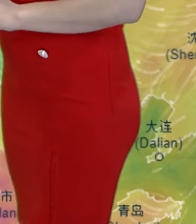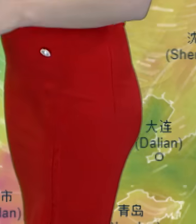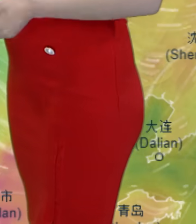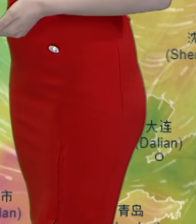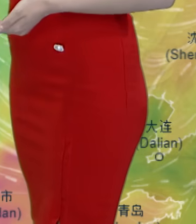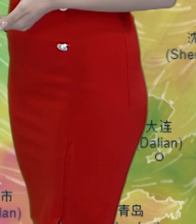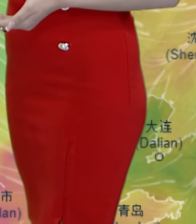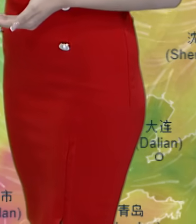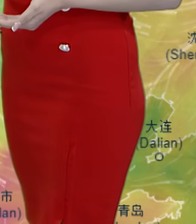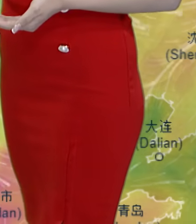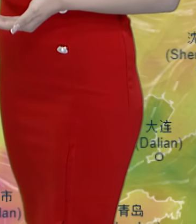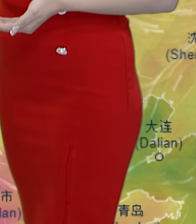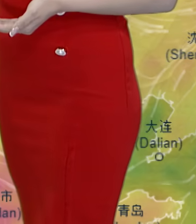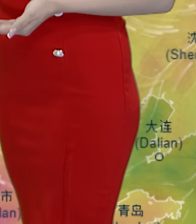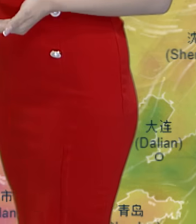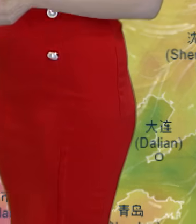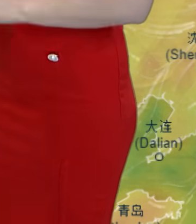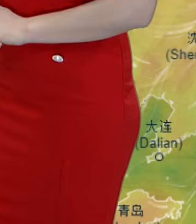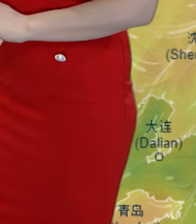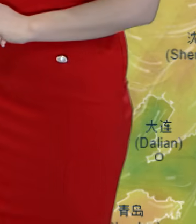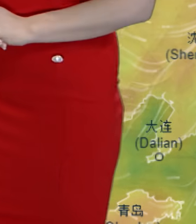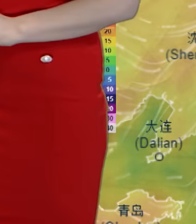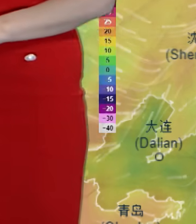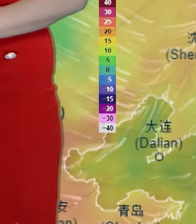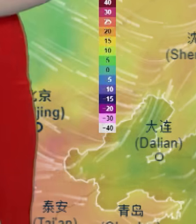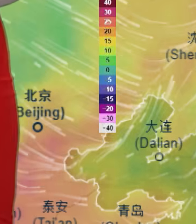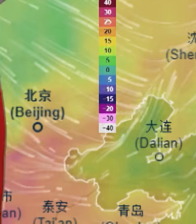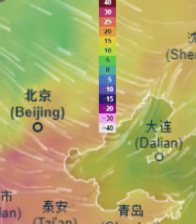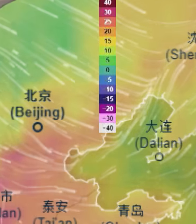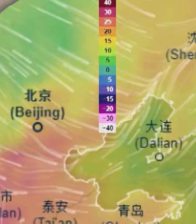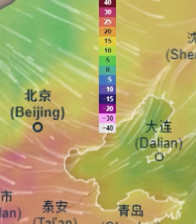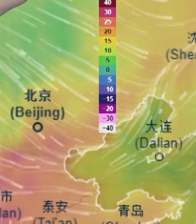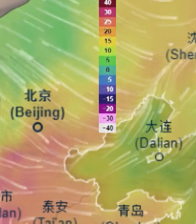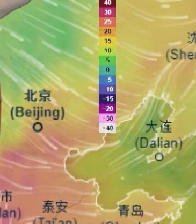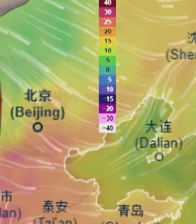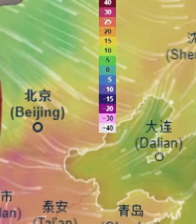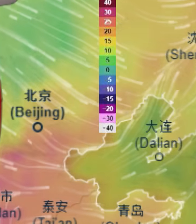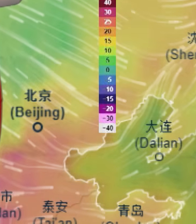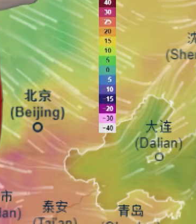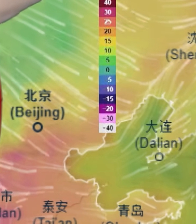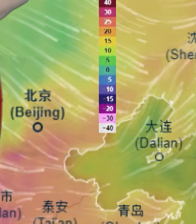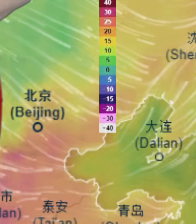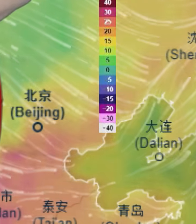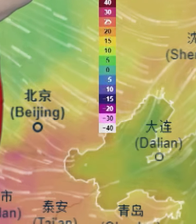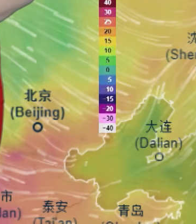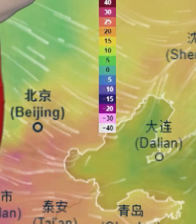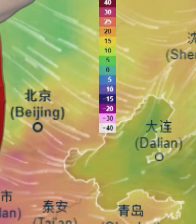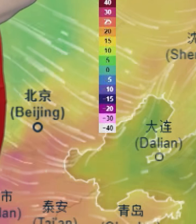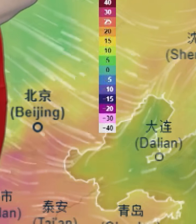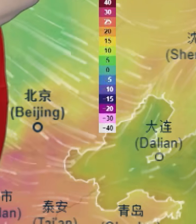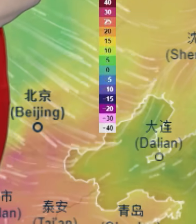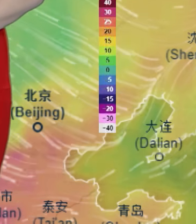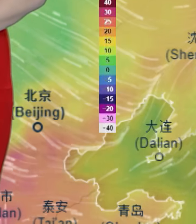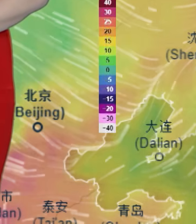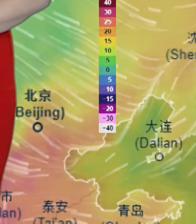шөндөө 3-8 хэм хүйтэн өдөртө 4-9 хэм дулаан махнаа. Одоо үзэгч та бүхэн дэлгэсэнд гарах нийт утгын цагаагаарын мэдээлэлд анхаарлаа